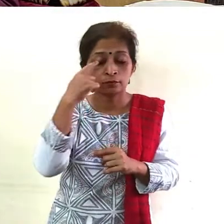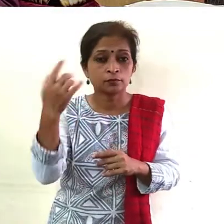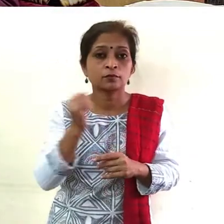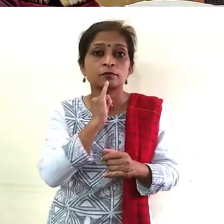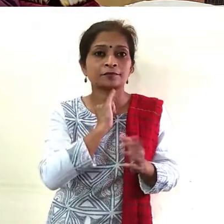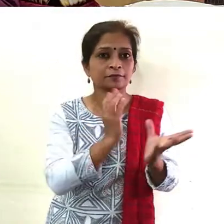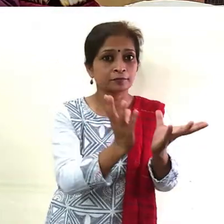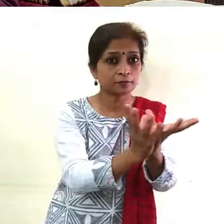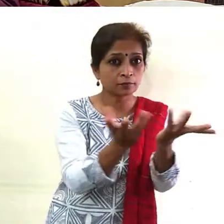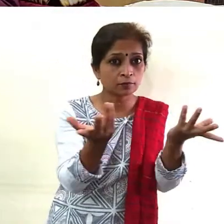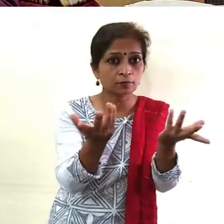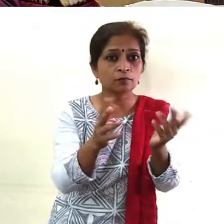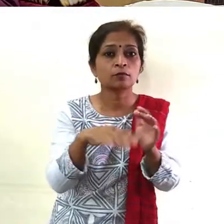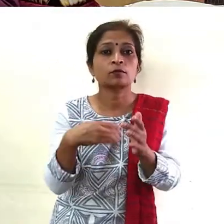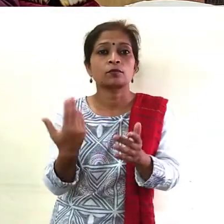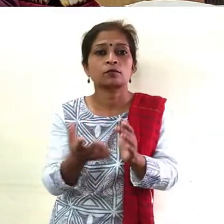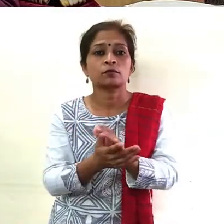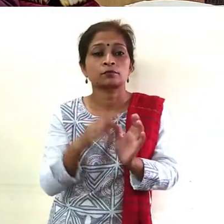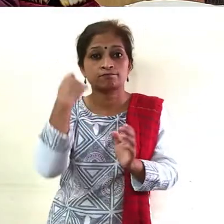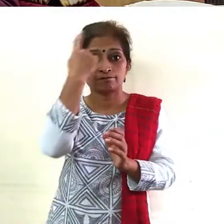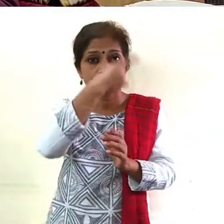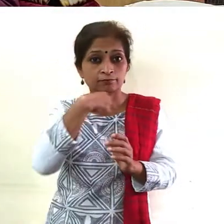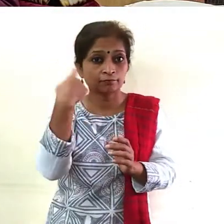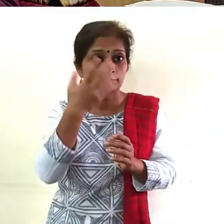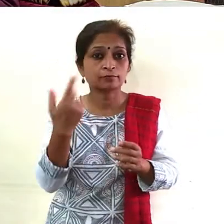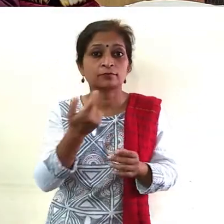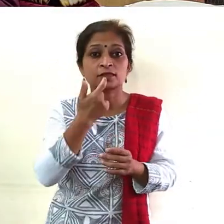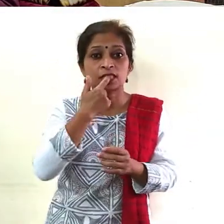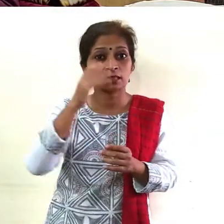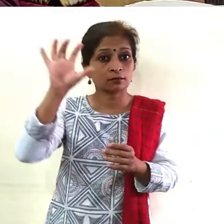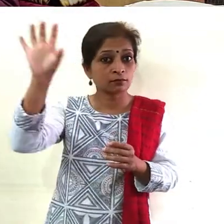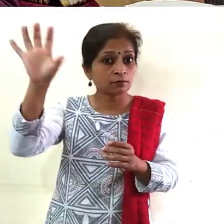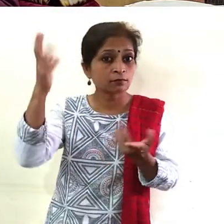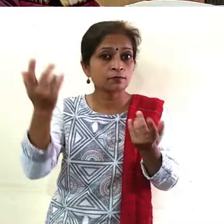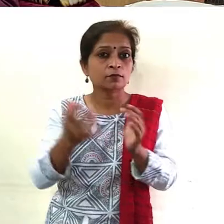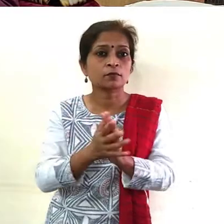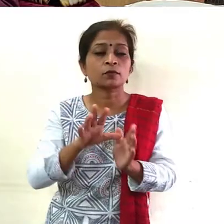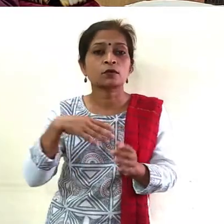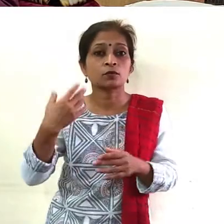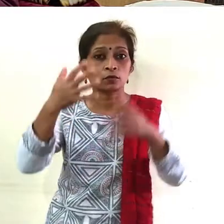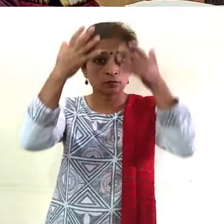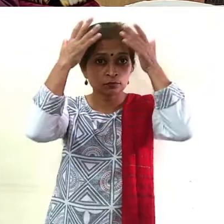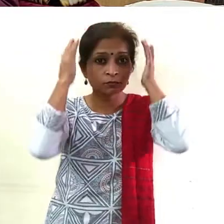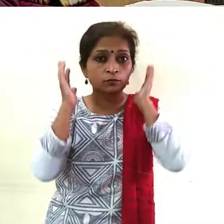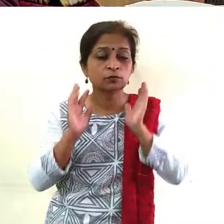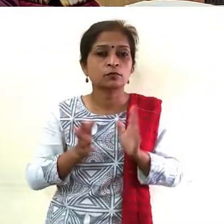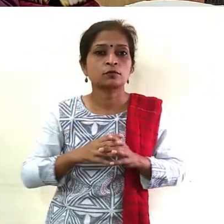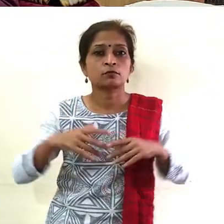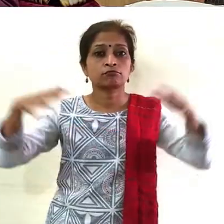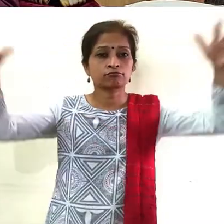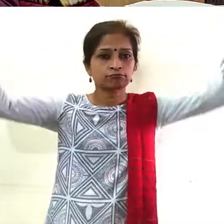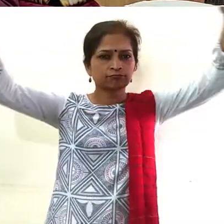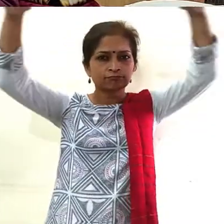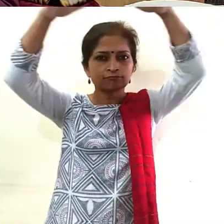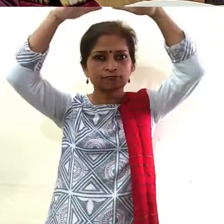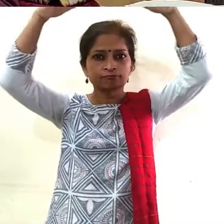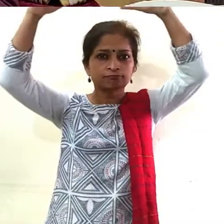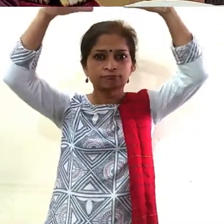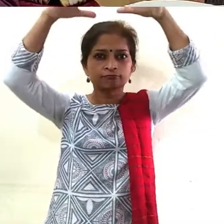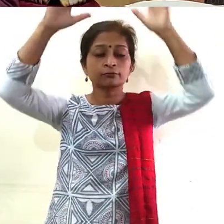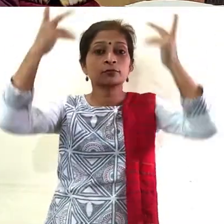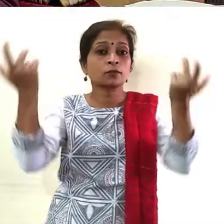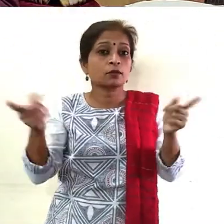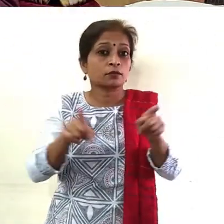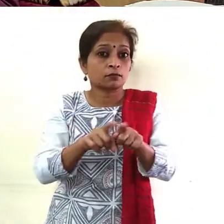की तुलना कमल के साथ की गई है, चेहरे की तुलना चंद्र से की गई है और केशों की तुलना मेघ के साथ की गई